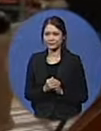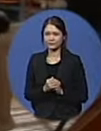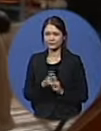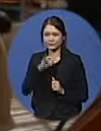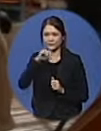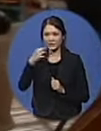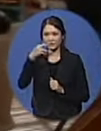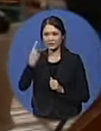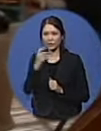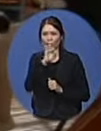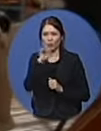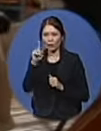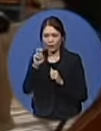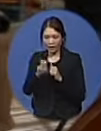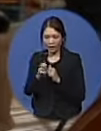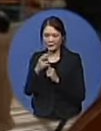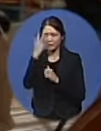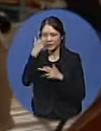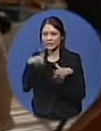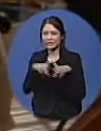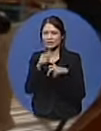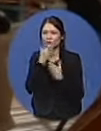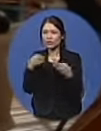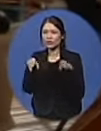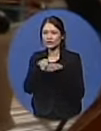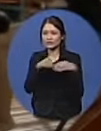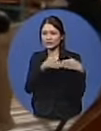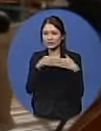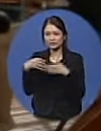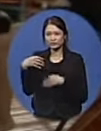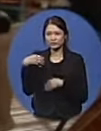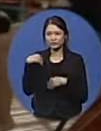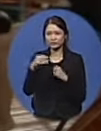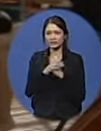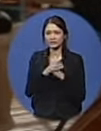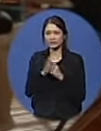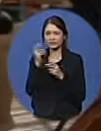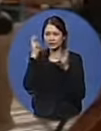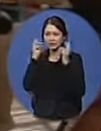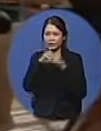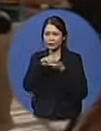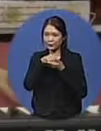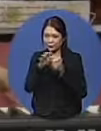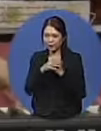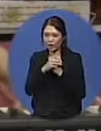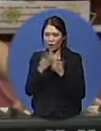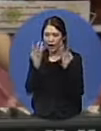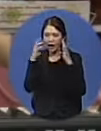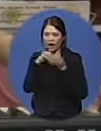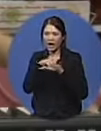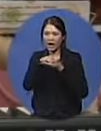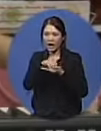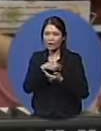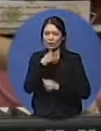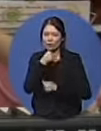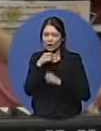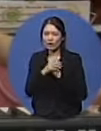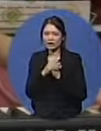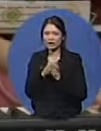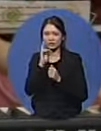실로암 시각장애인 복지관이 주관하는 필하모니는 음대 진학 등 전문 음악인을 양성하기 위한 심화